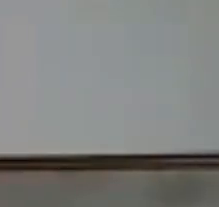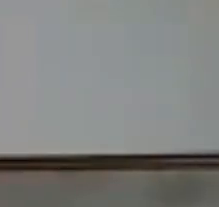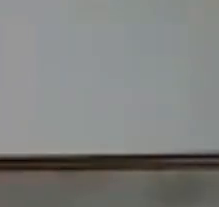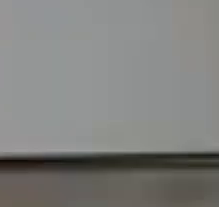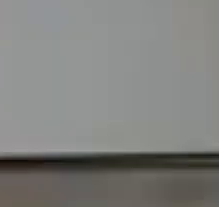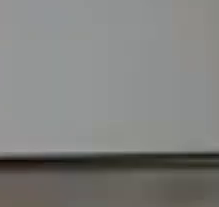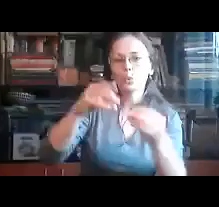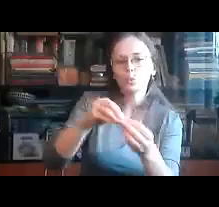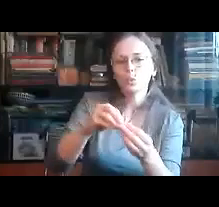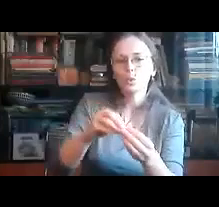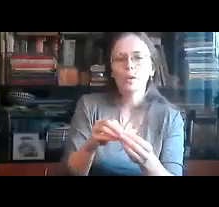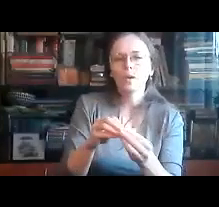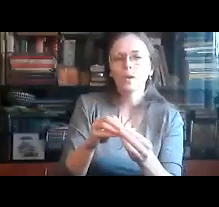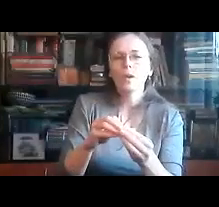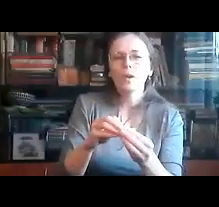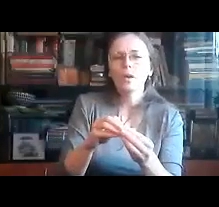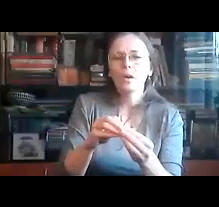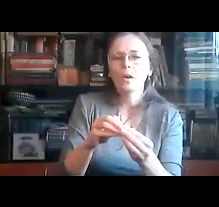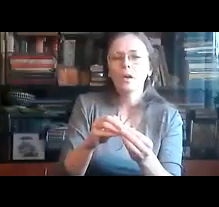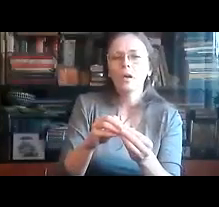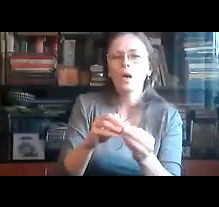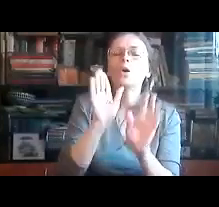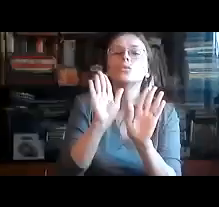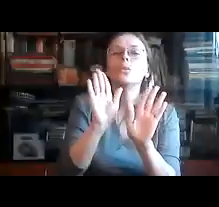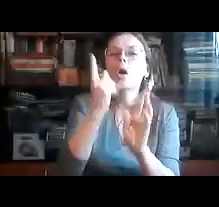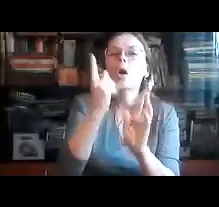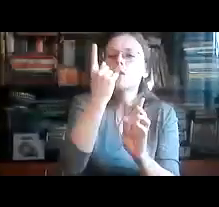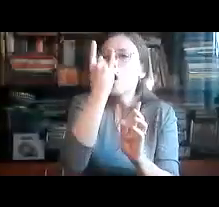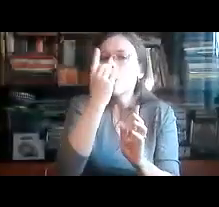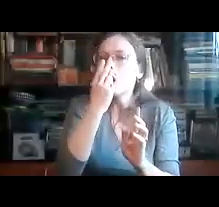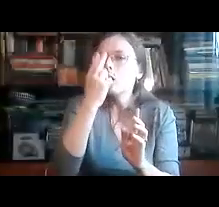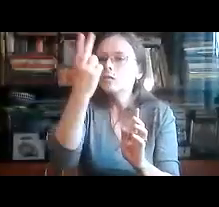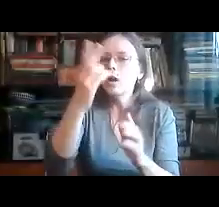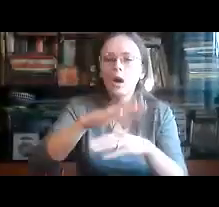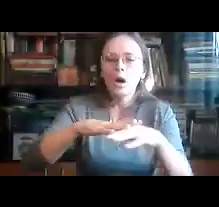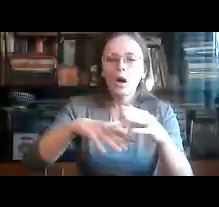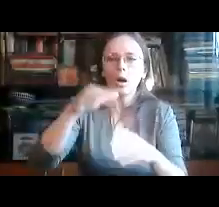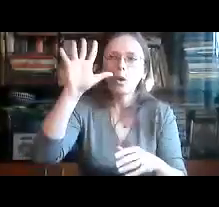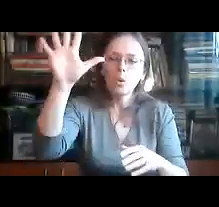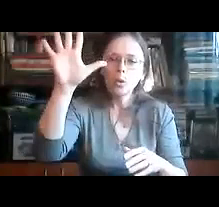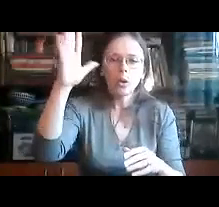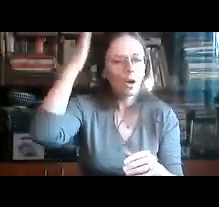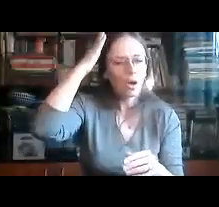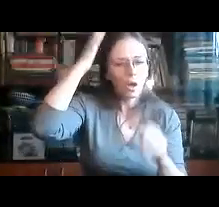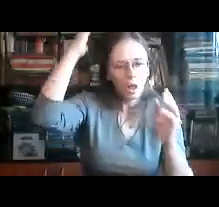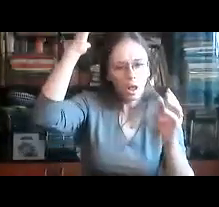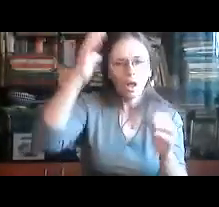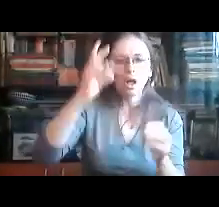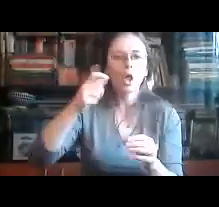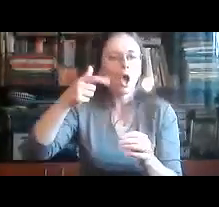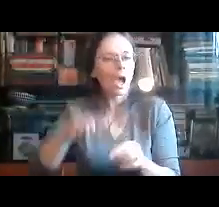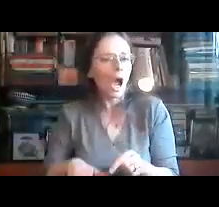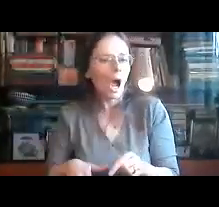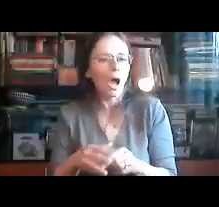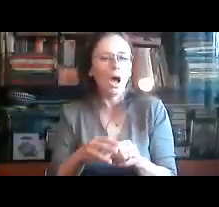Певцы появлялись только в окошке. Была видна рука, голова, нога, ну вот как часть